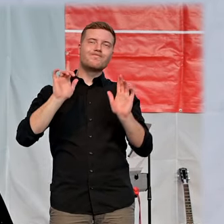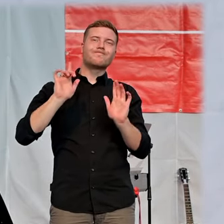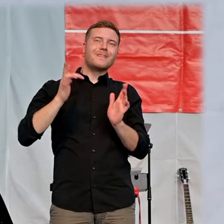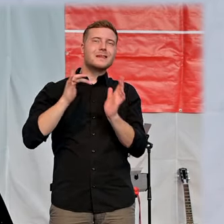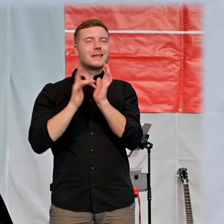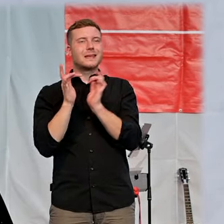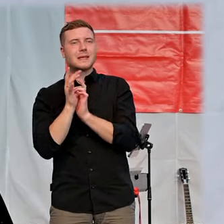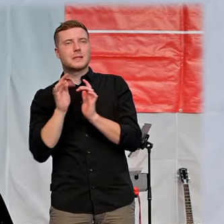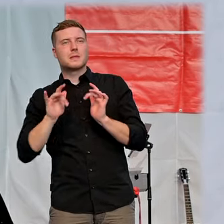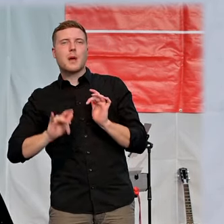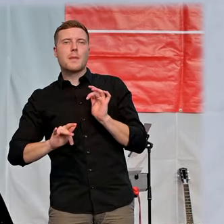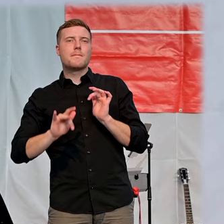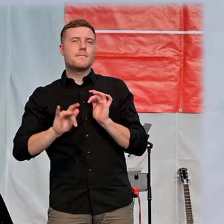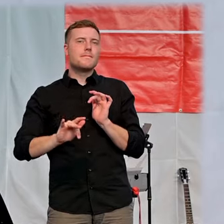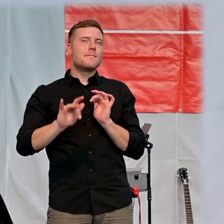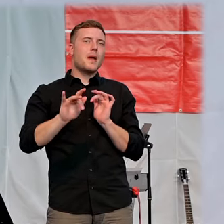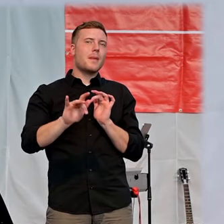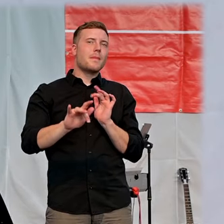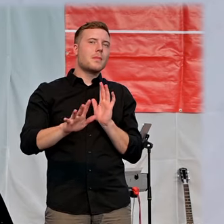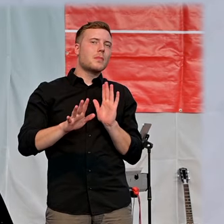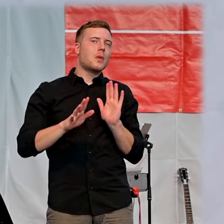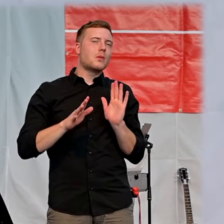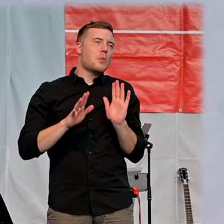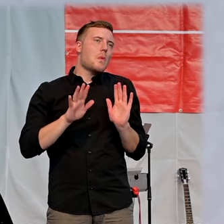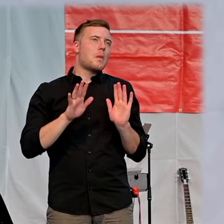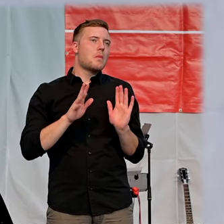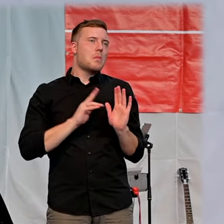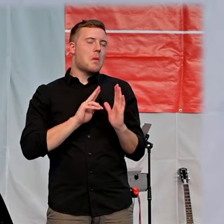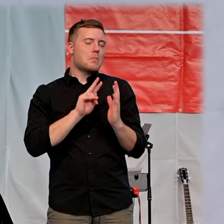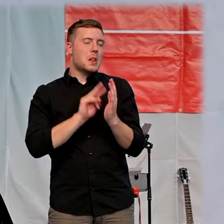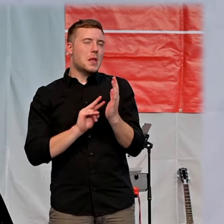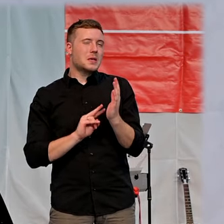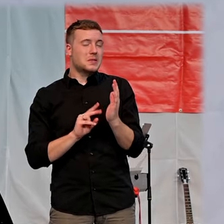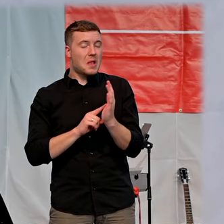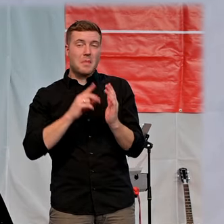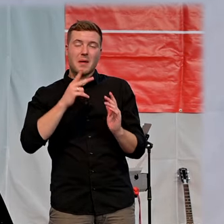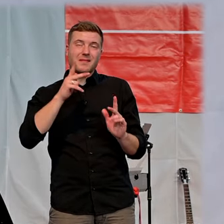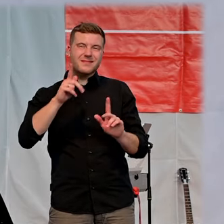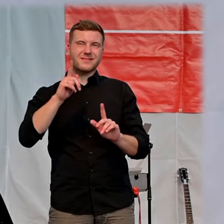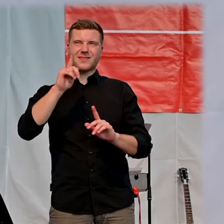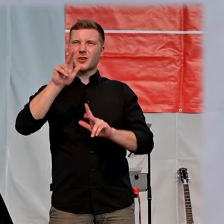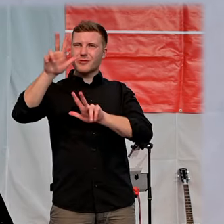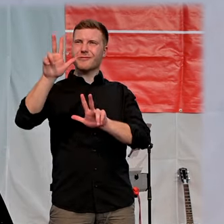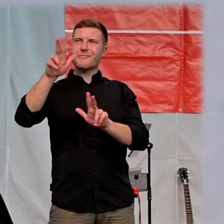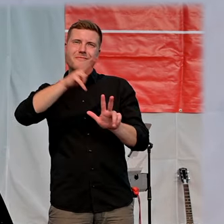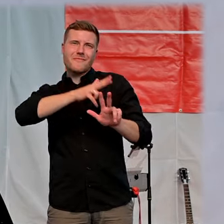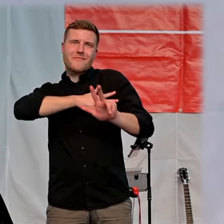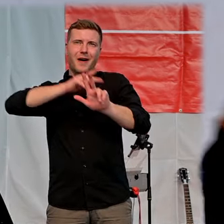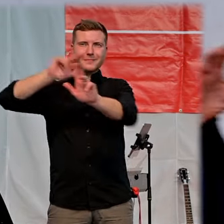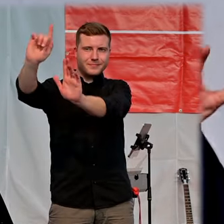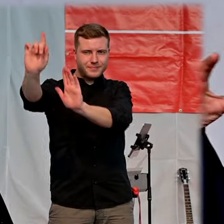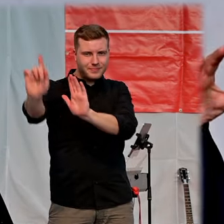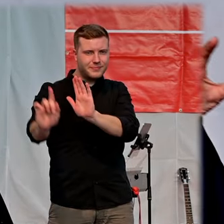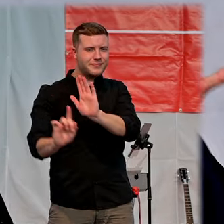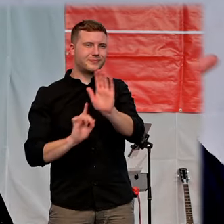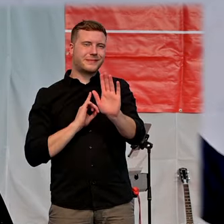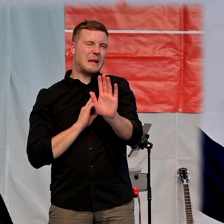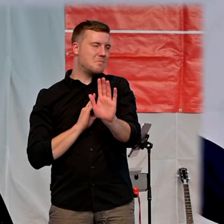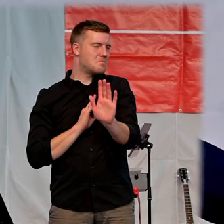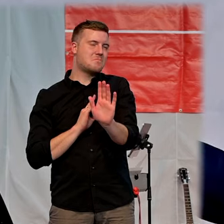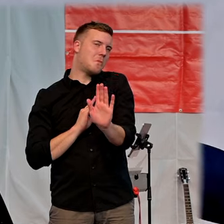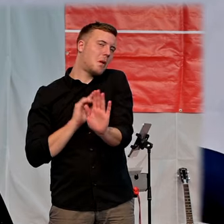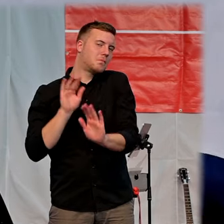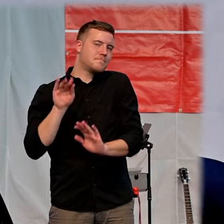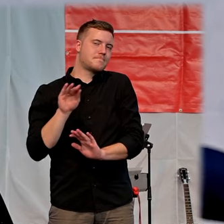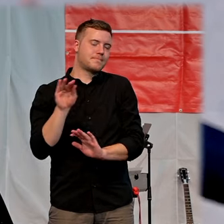auch verhältnismäßig einseitig wahrzunehmen. Es hat eine Größe, eine Tiefe, eine Länge, eine